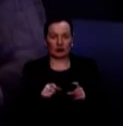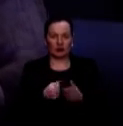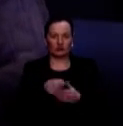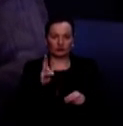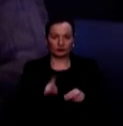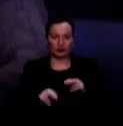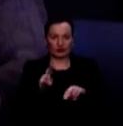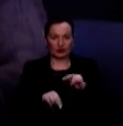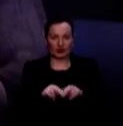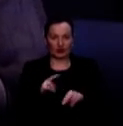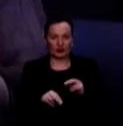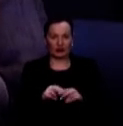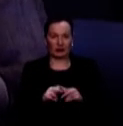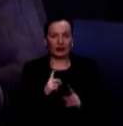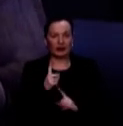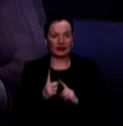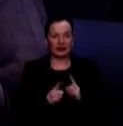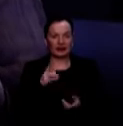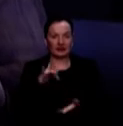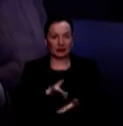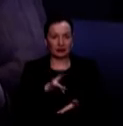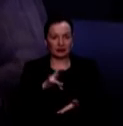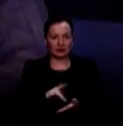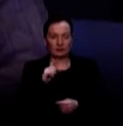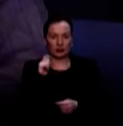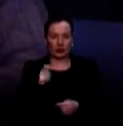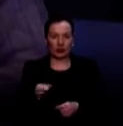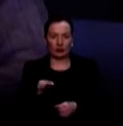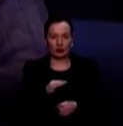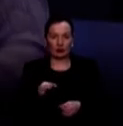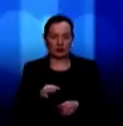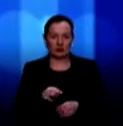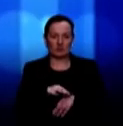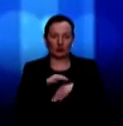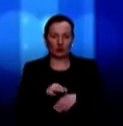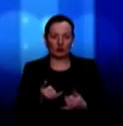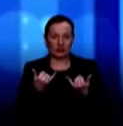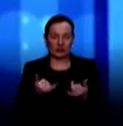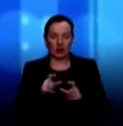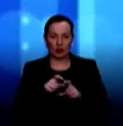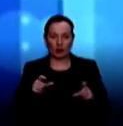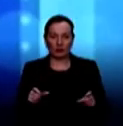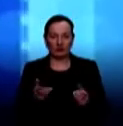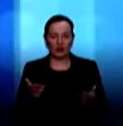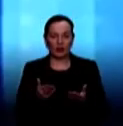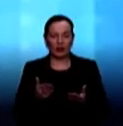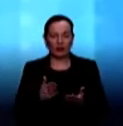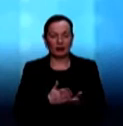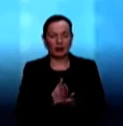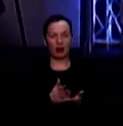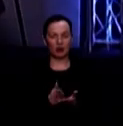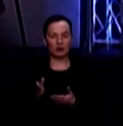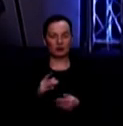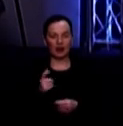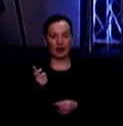що децентралізація, ті реформи в країні, в області проводяться для людей. Які галузі економіки в рамках стратегії 2020 розвивалися